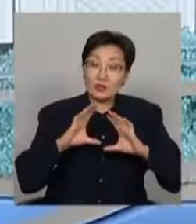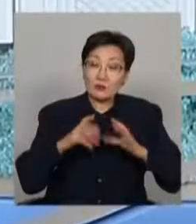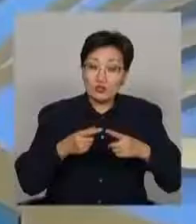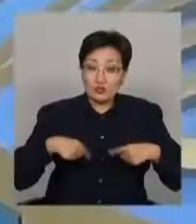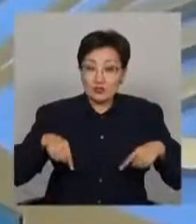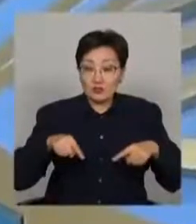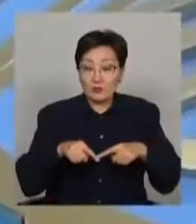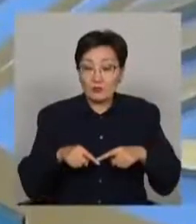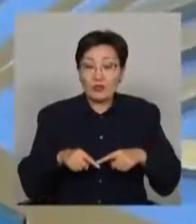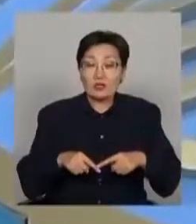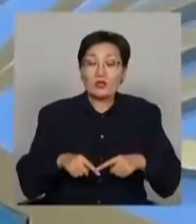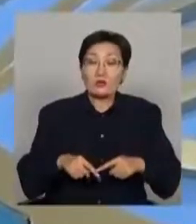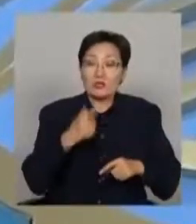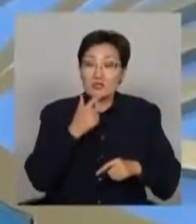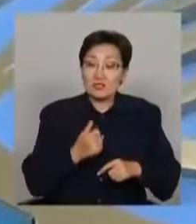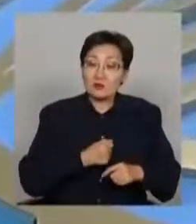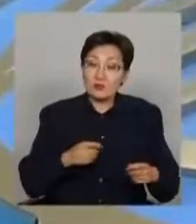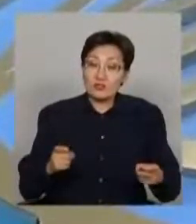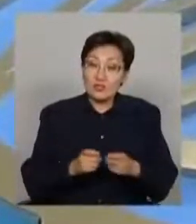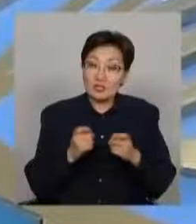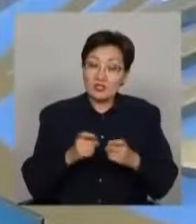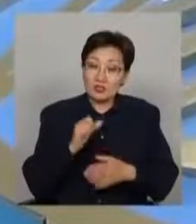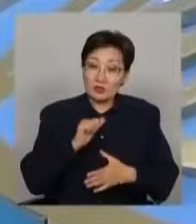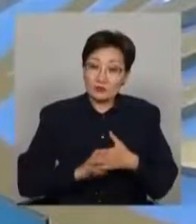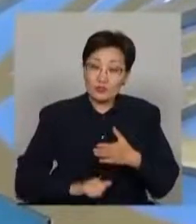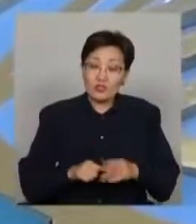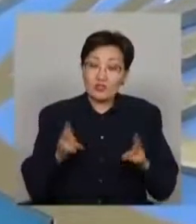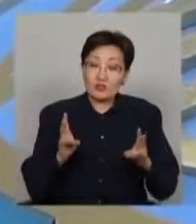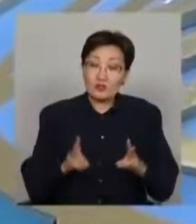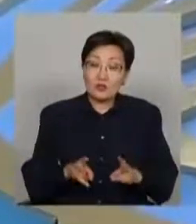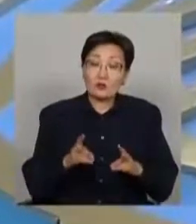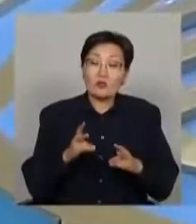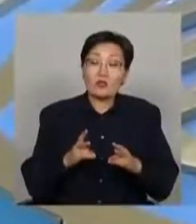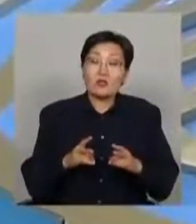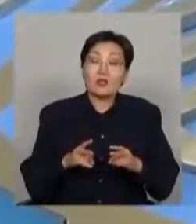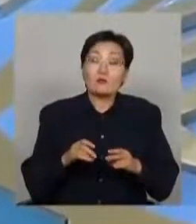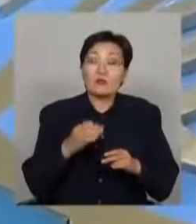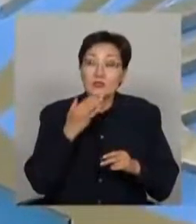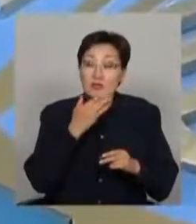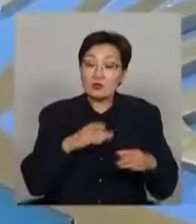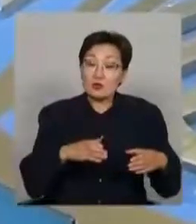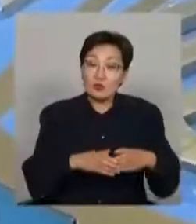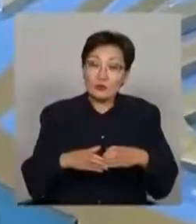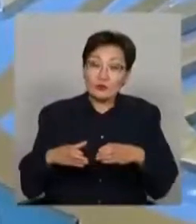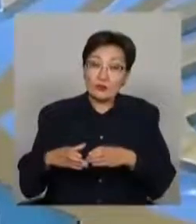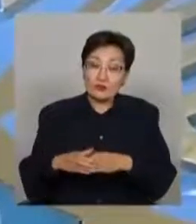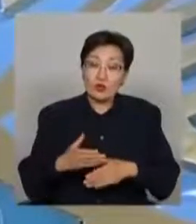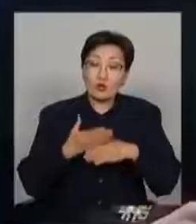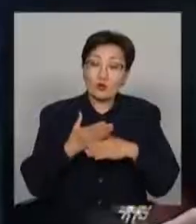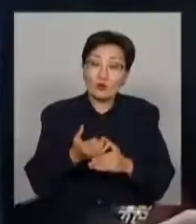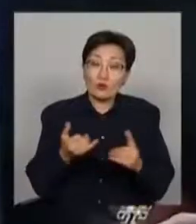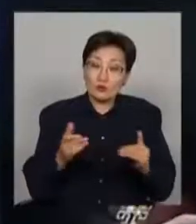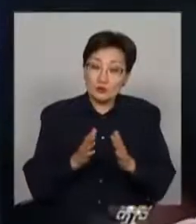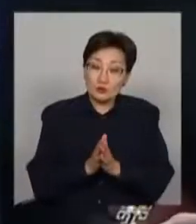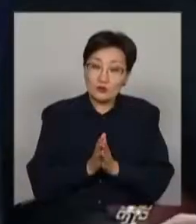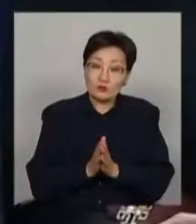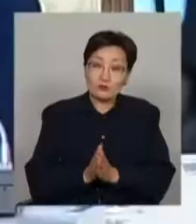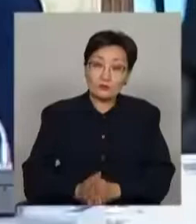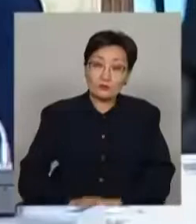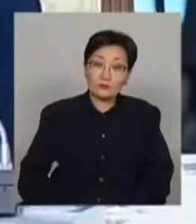ұйымдардан, содырлар мен әскери қақтығыстың кесірінен зардап шегіп отырған этникалық топтарға көмектесуді сұрады.